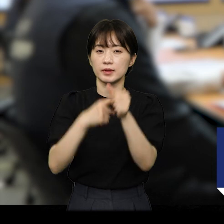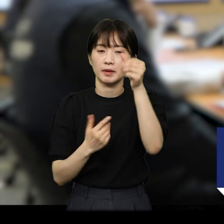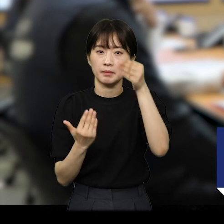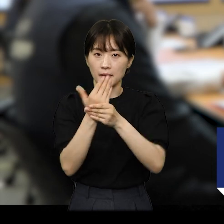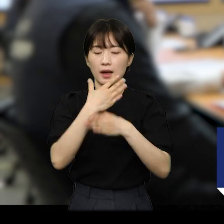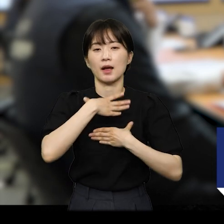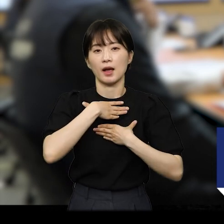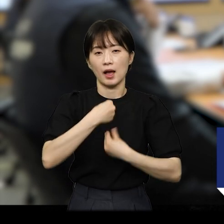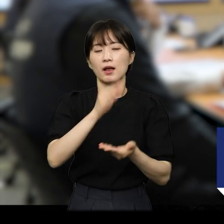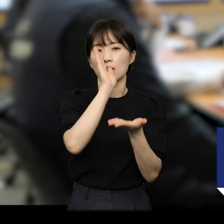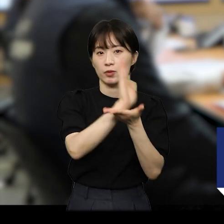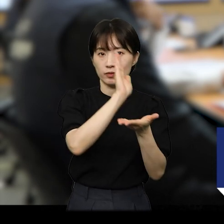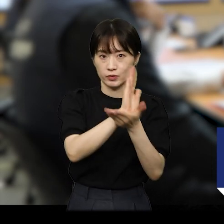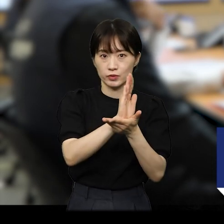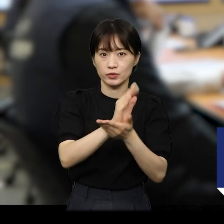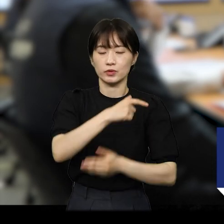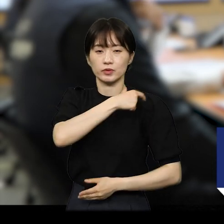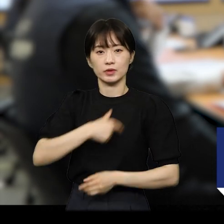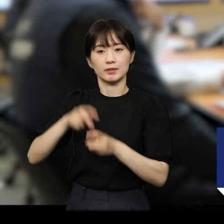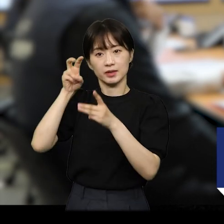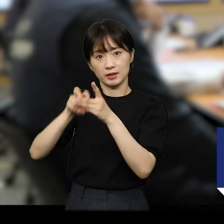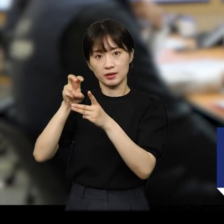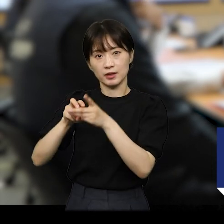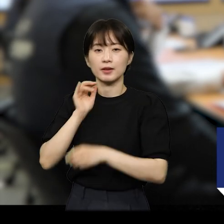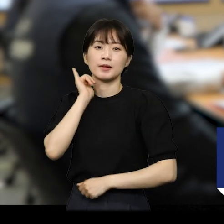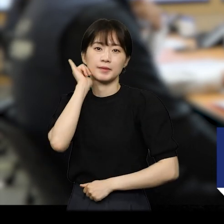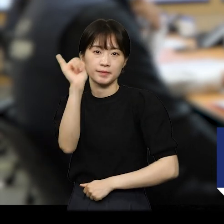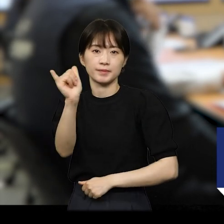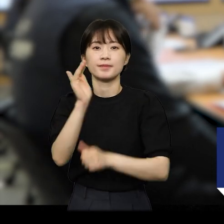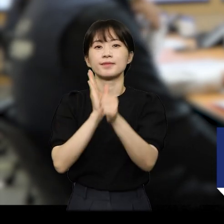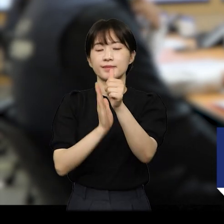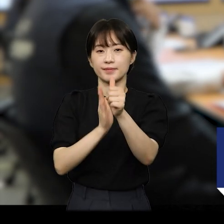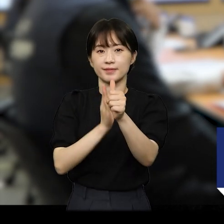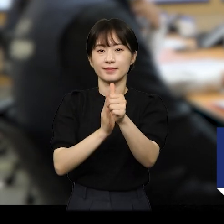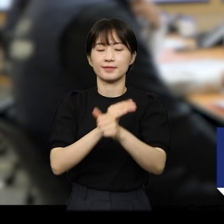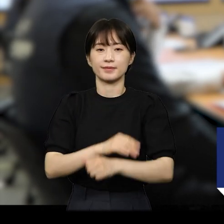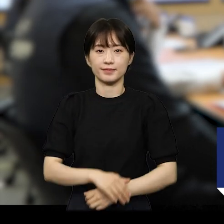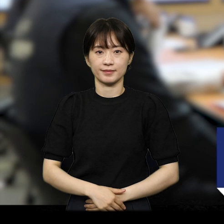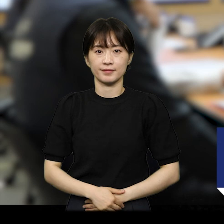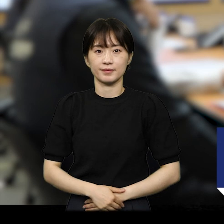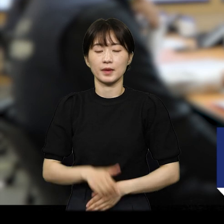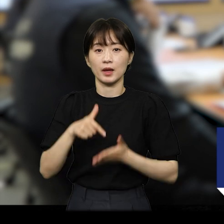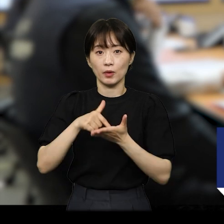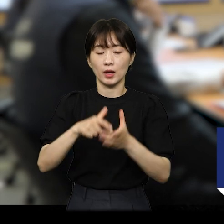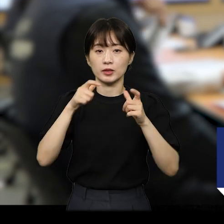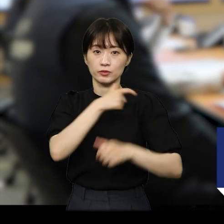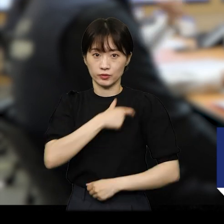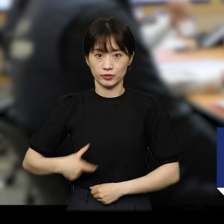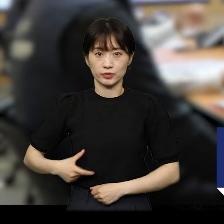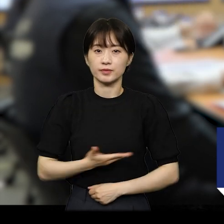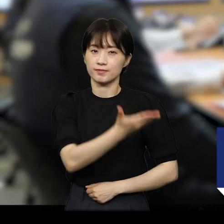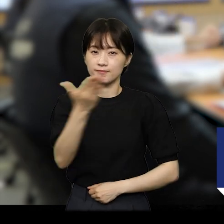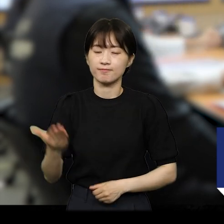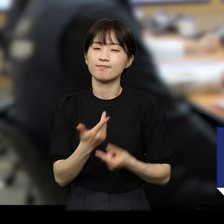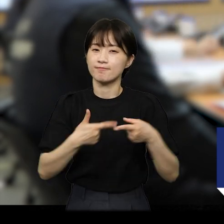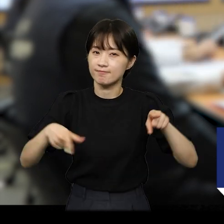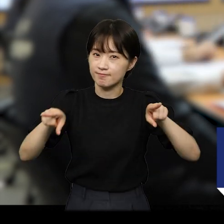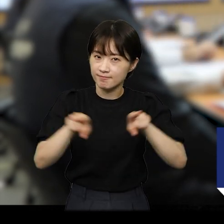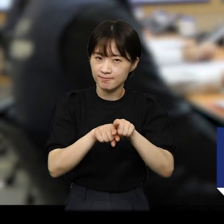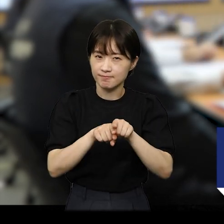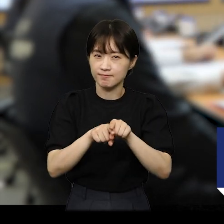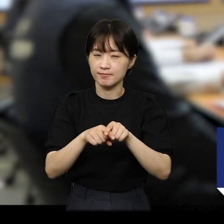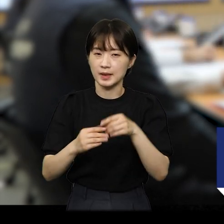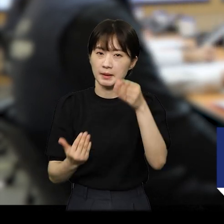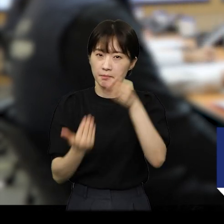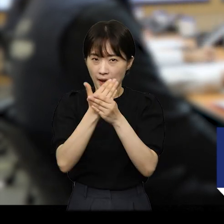재난안전대책본부나 동주민센터로 연락해 주시기 바랍니다. 광진구는 여러분과 함께